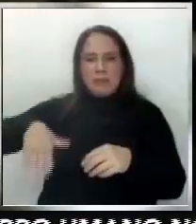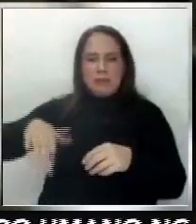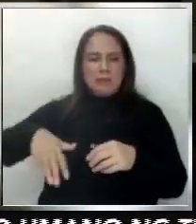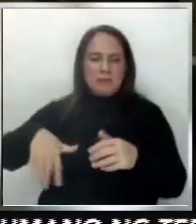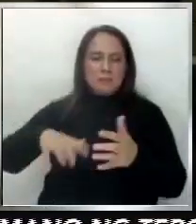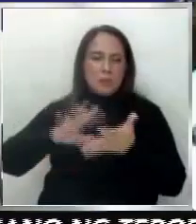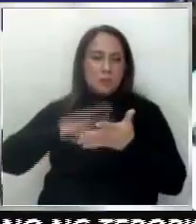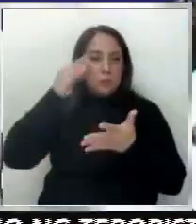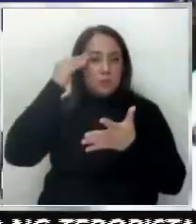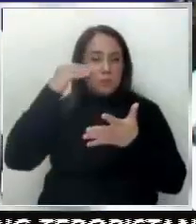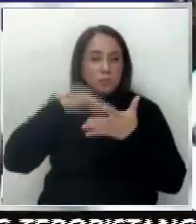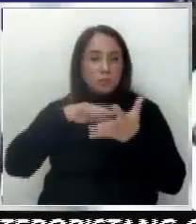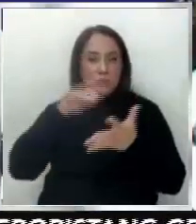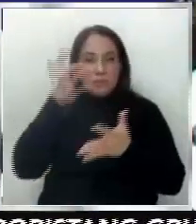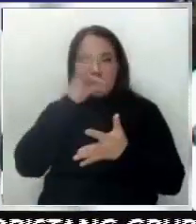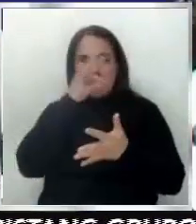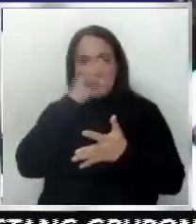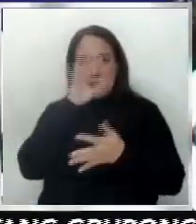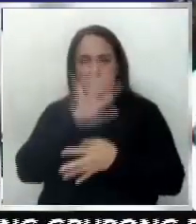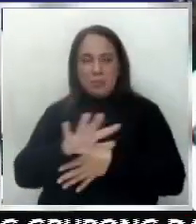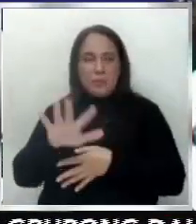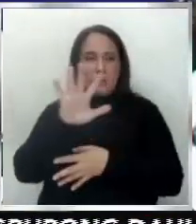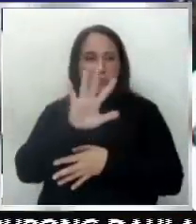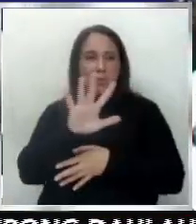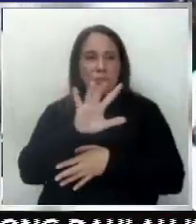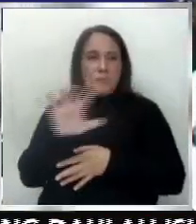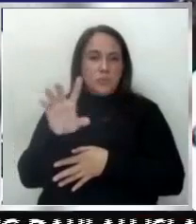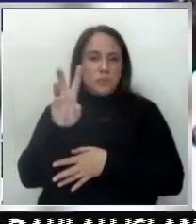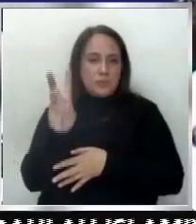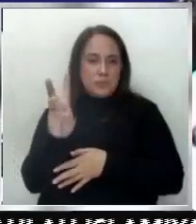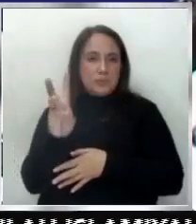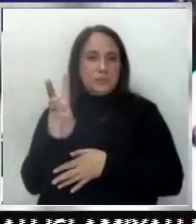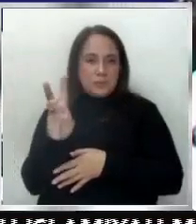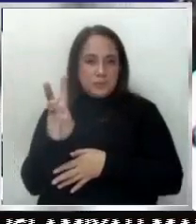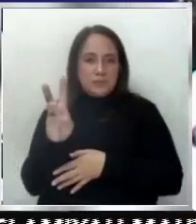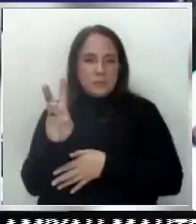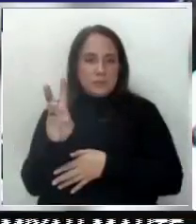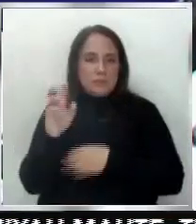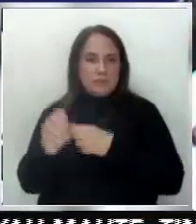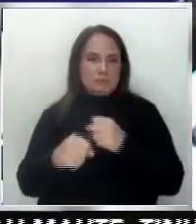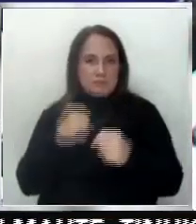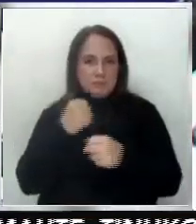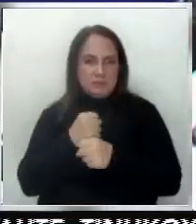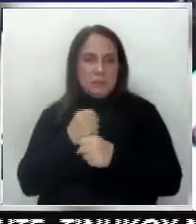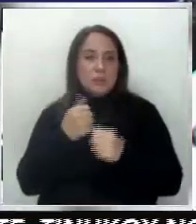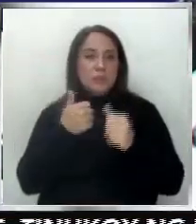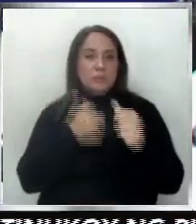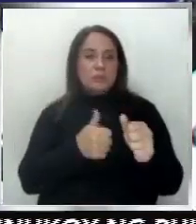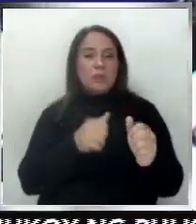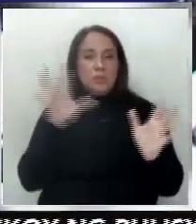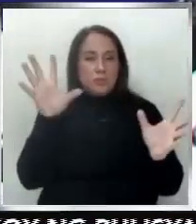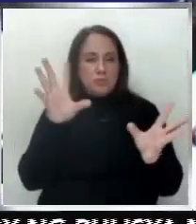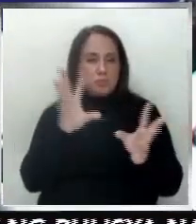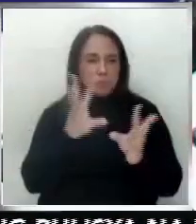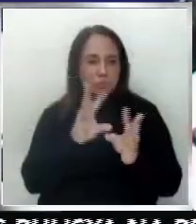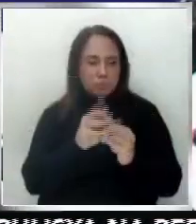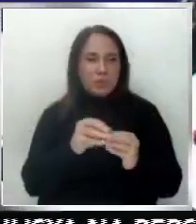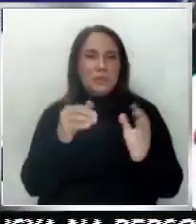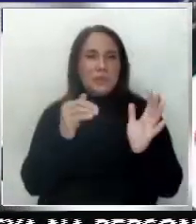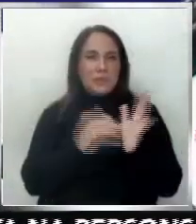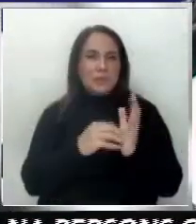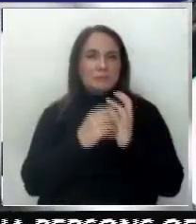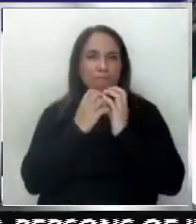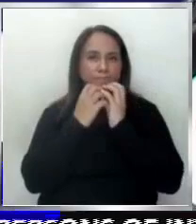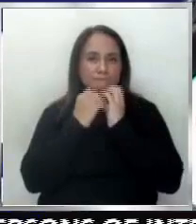Pinoy. We see that around 5 to 6 years, if we follow their computation, again, with reservation,